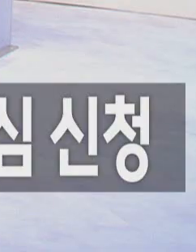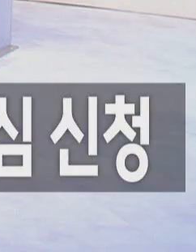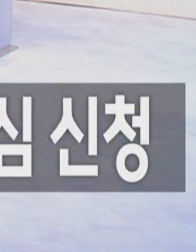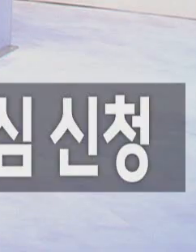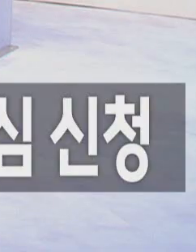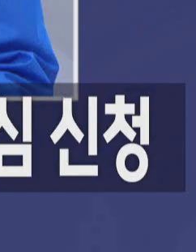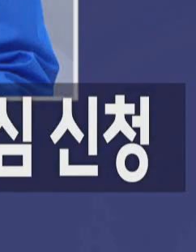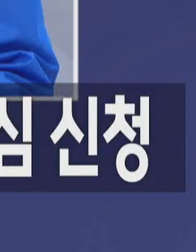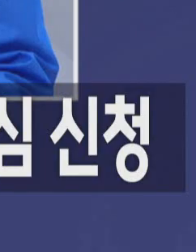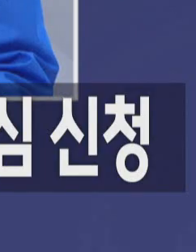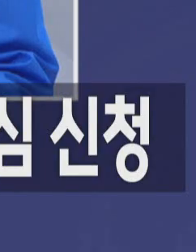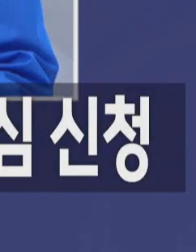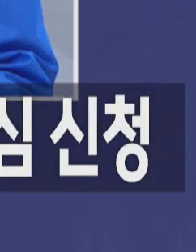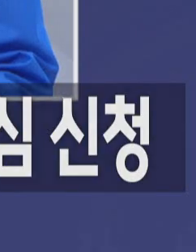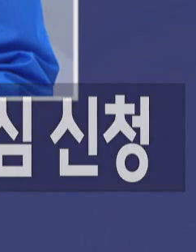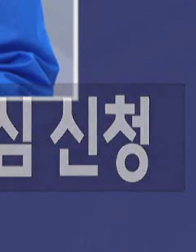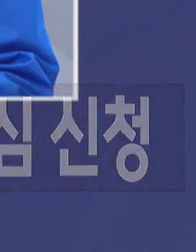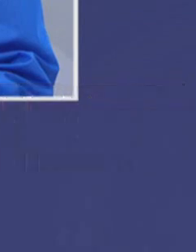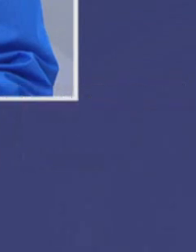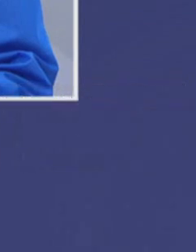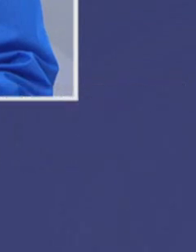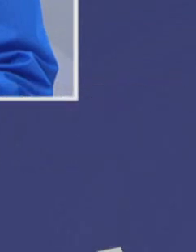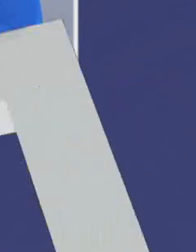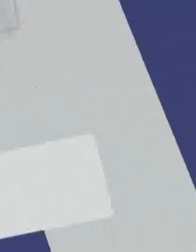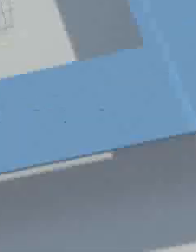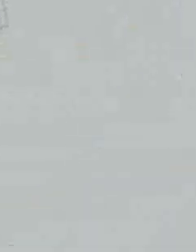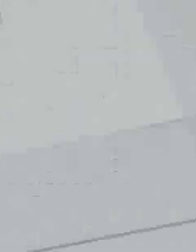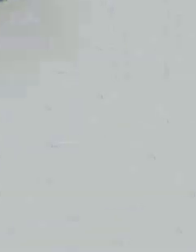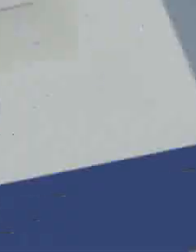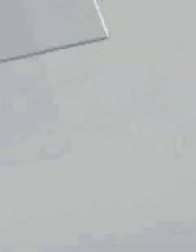수 없다며 중앙당에 재심을 신청했습니다.